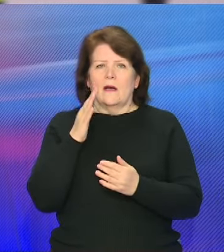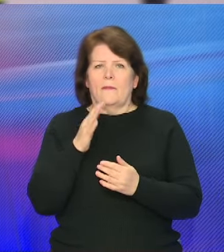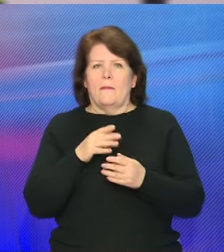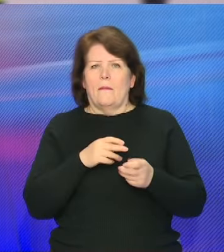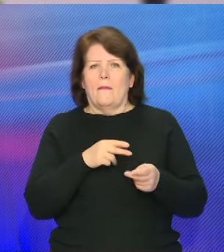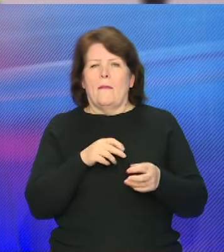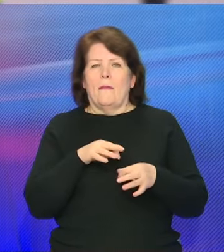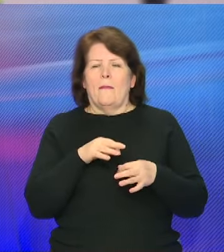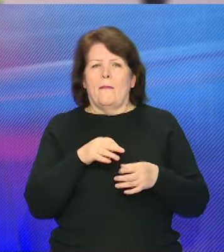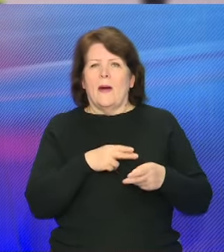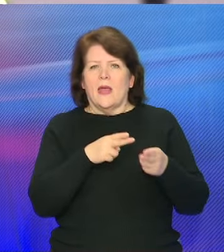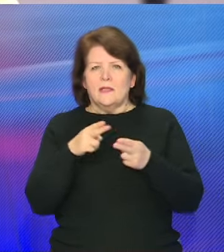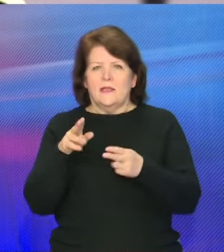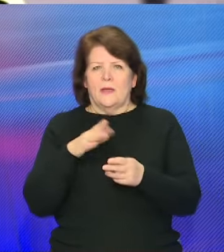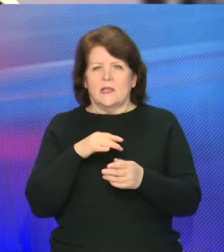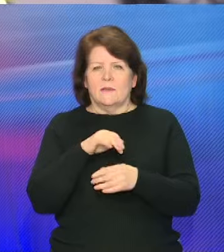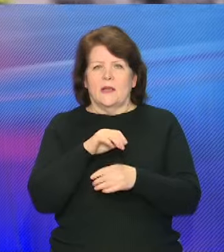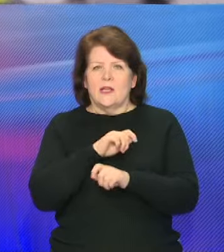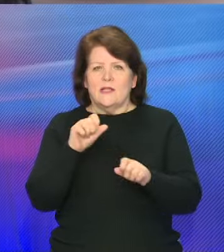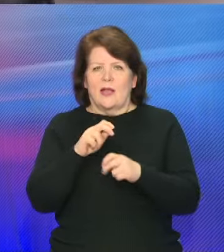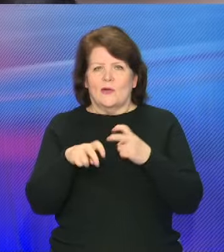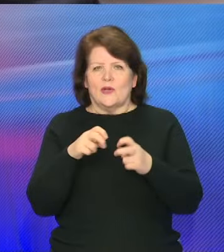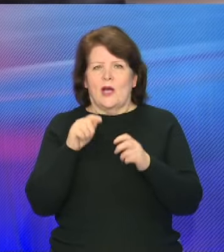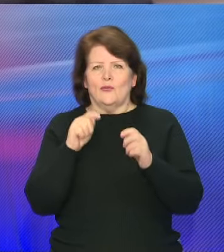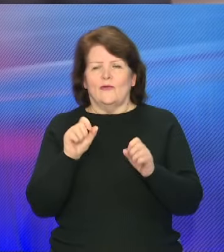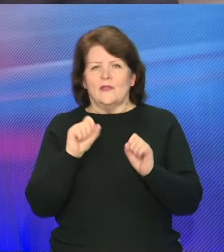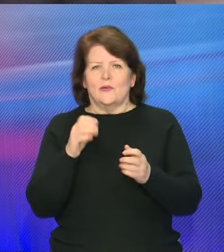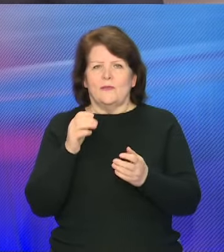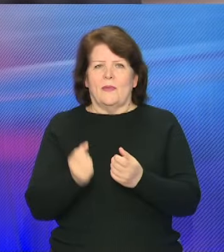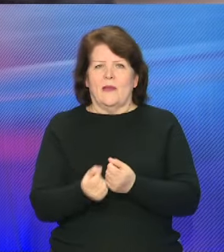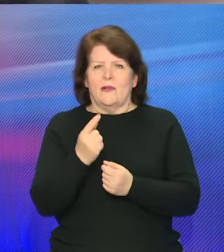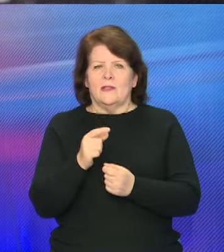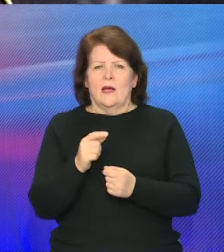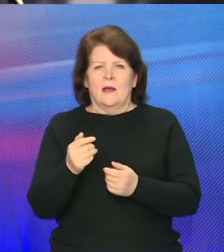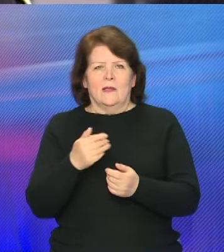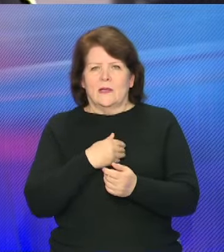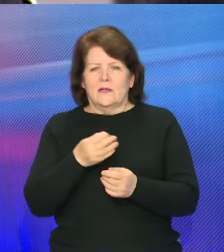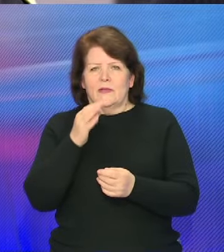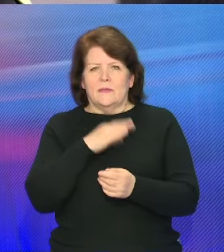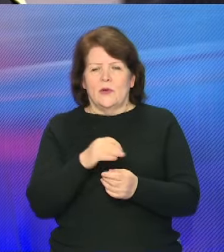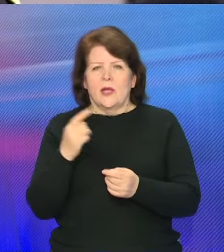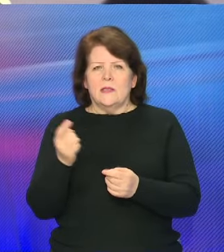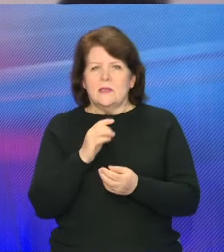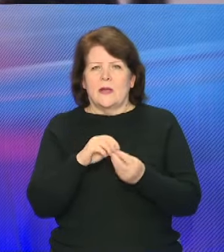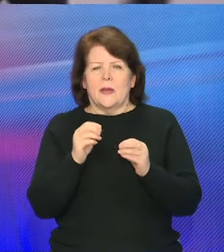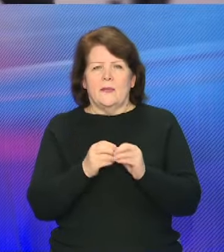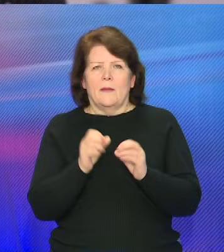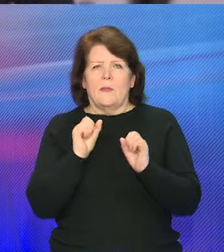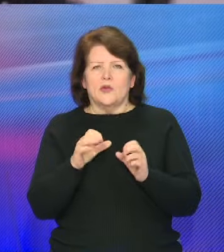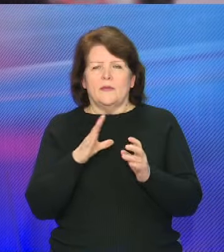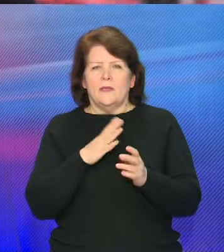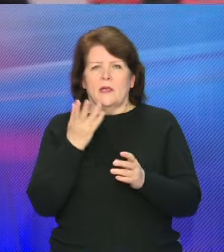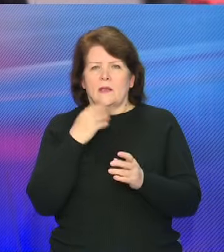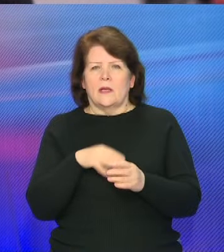улицам, нельзя же нарушать, а тут предоставилась такая возможность, почему бы этим не воспользоваться. Единственная проблема может быть, когда вот